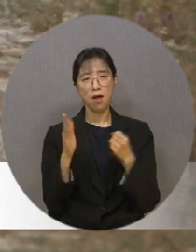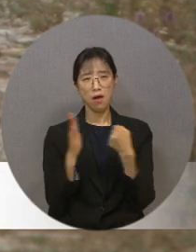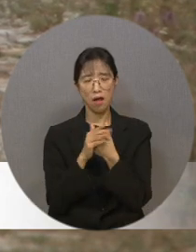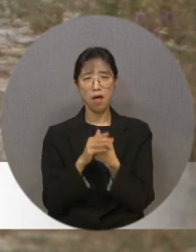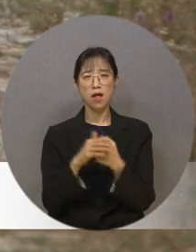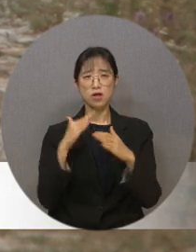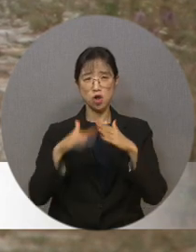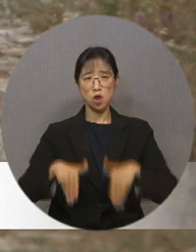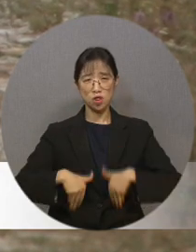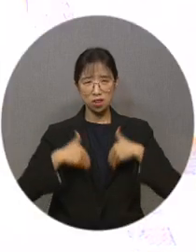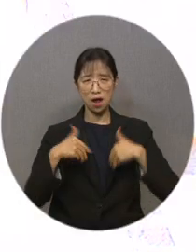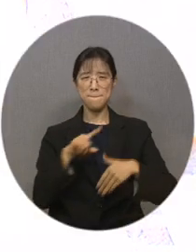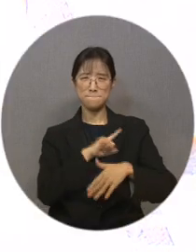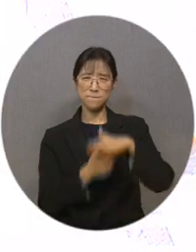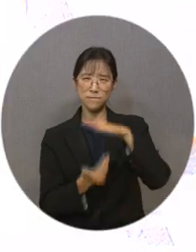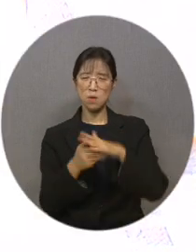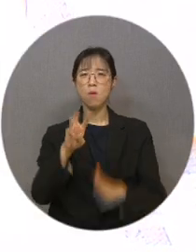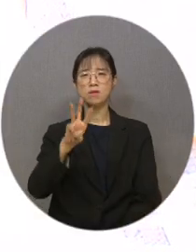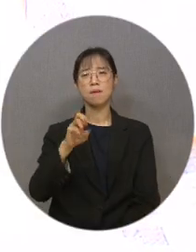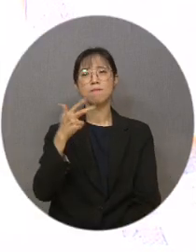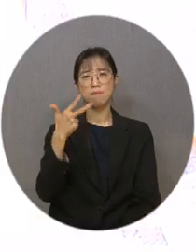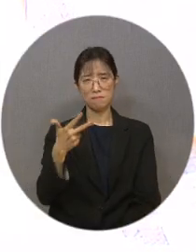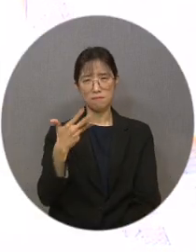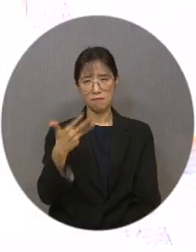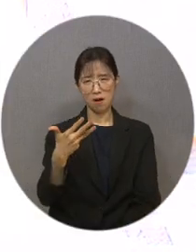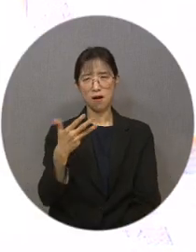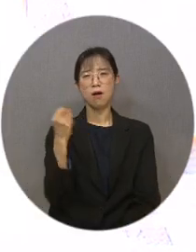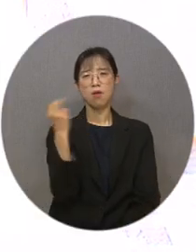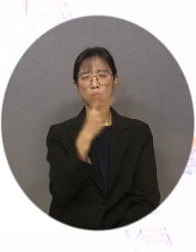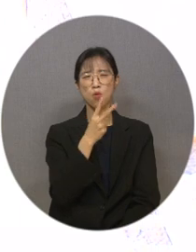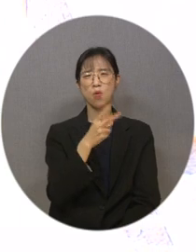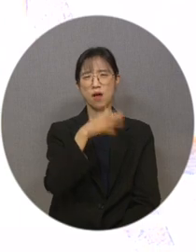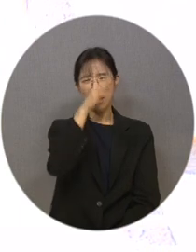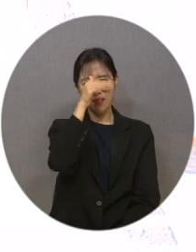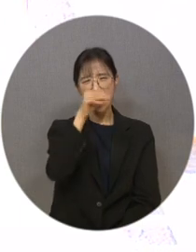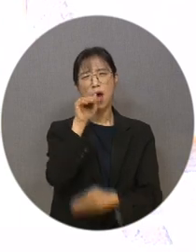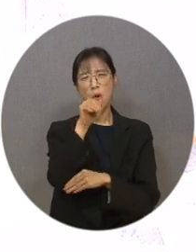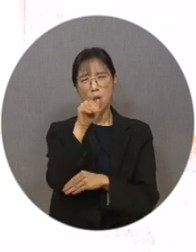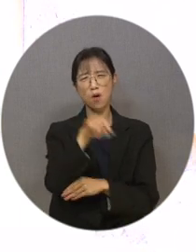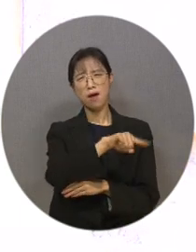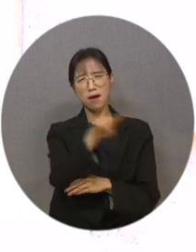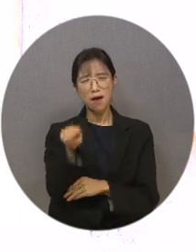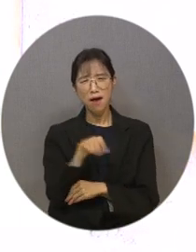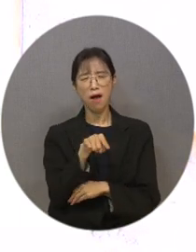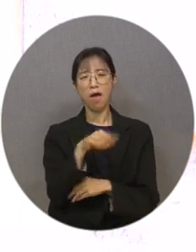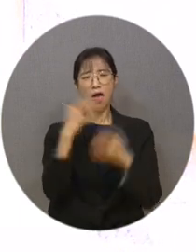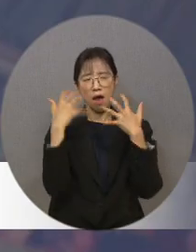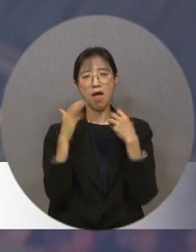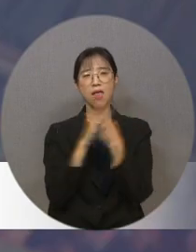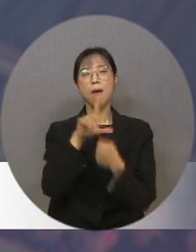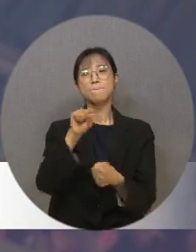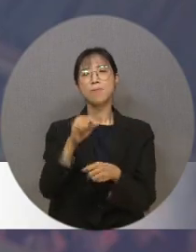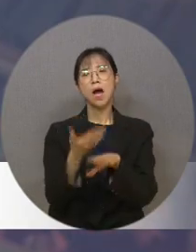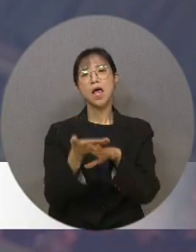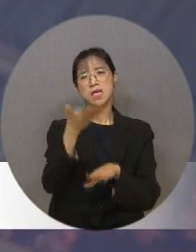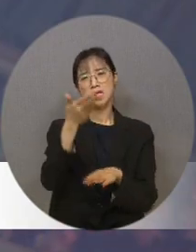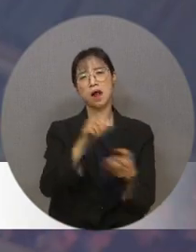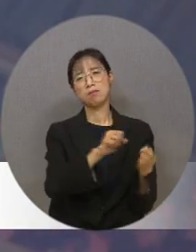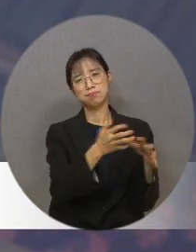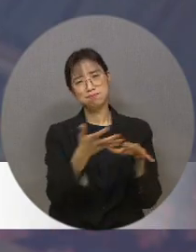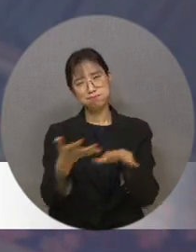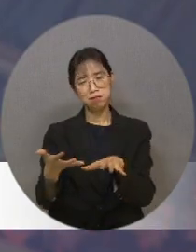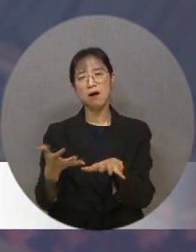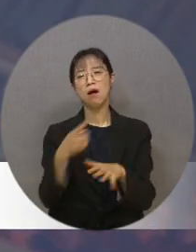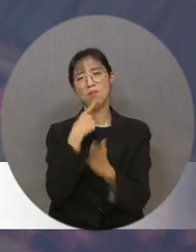기온이 38도까지 오르고 더위에 취약한 가금류 등 가축이 이틀 사이 만 마리 넘게 폐사하는 등 각종 피해가